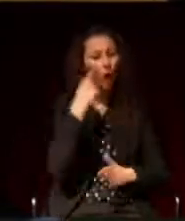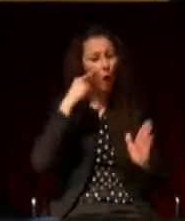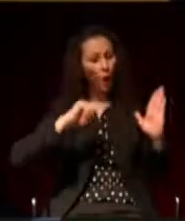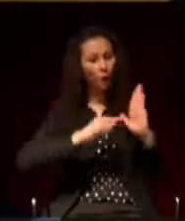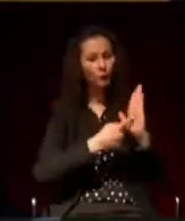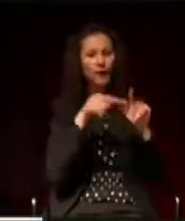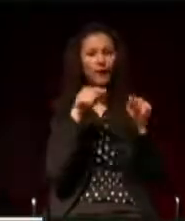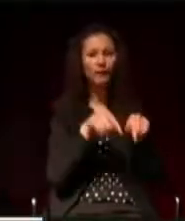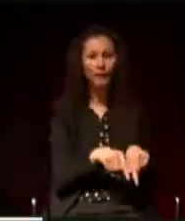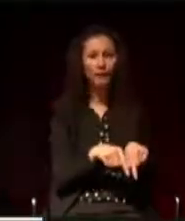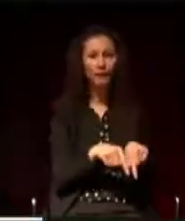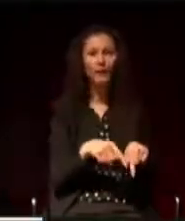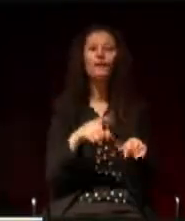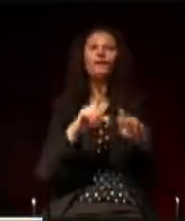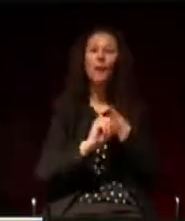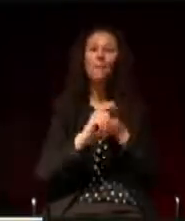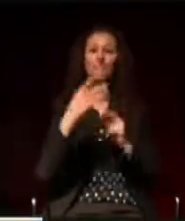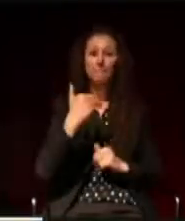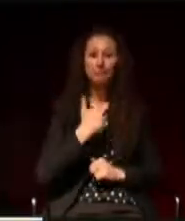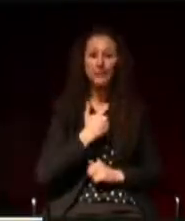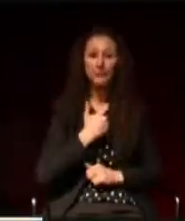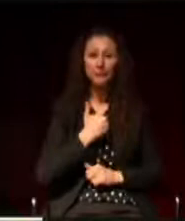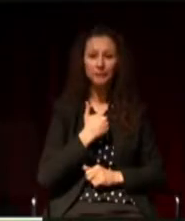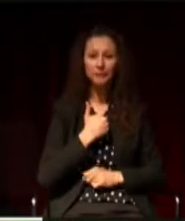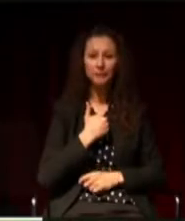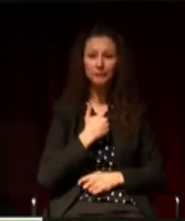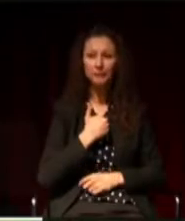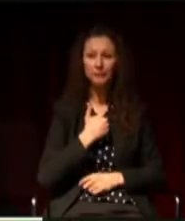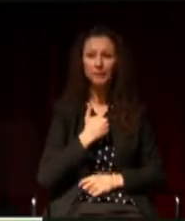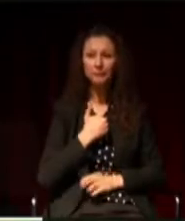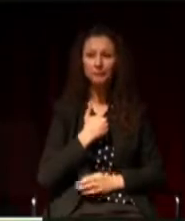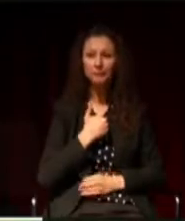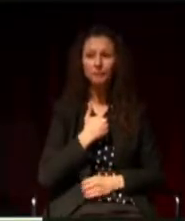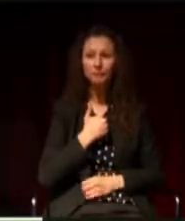göstererek ve bizim